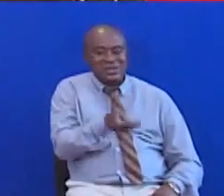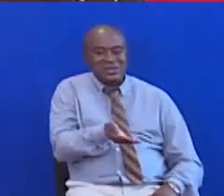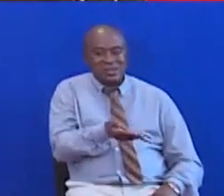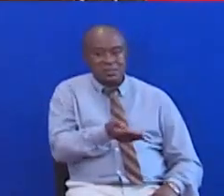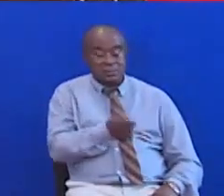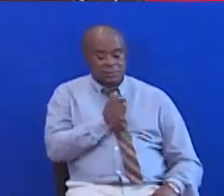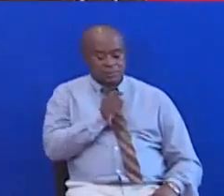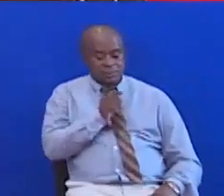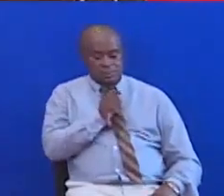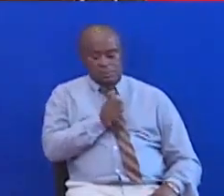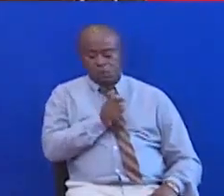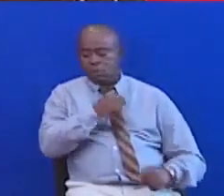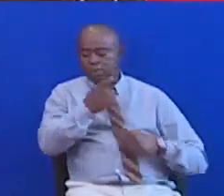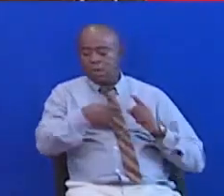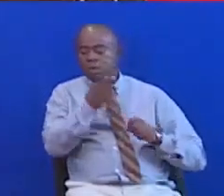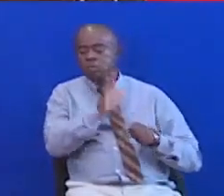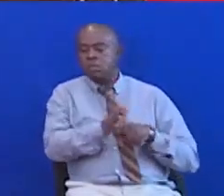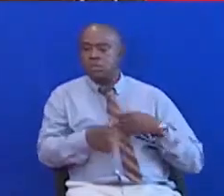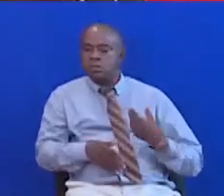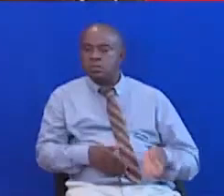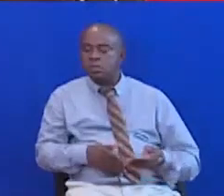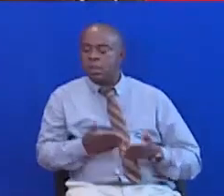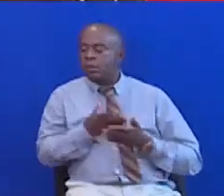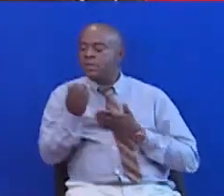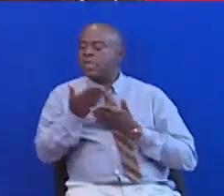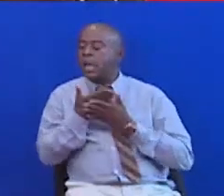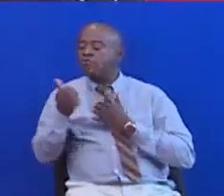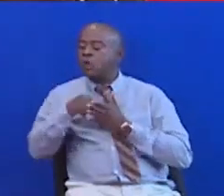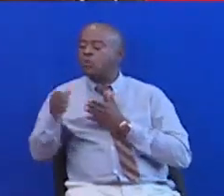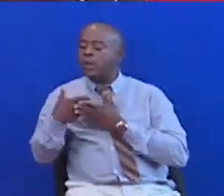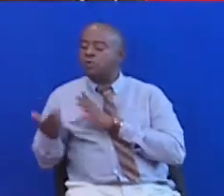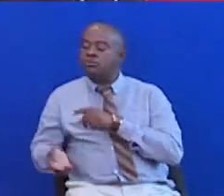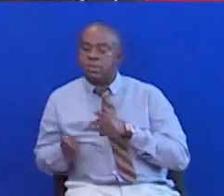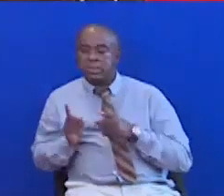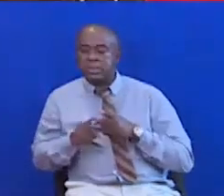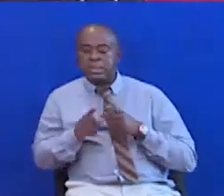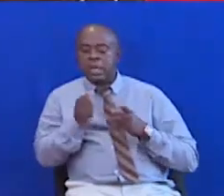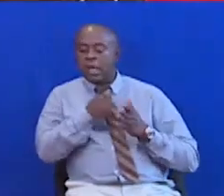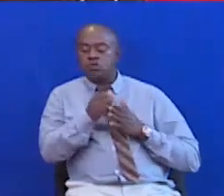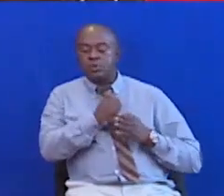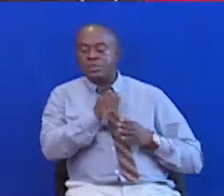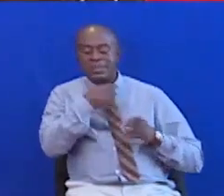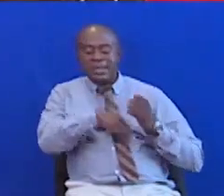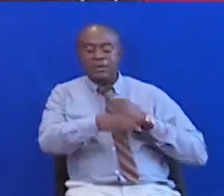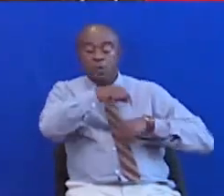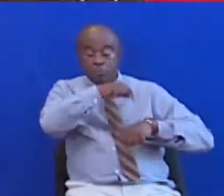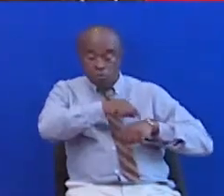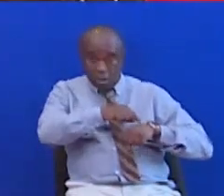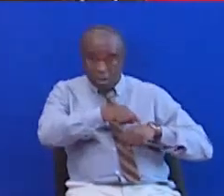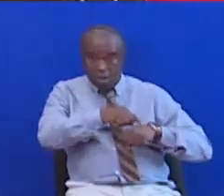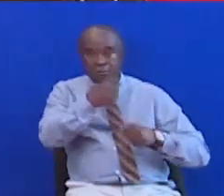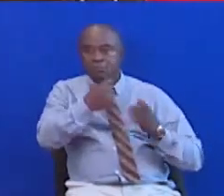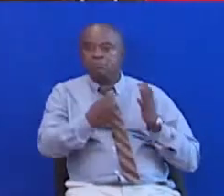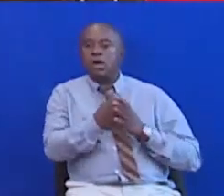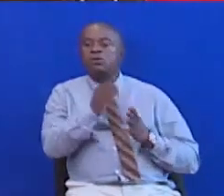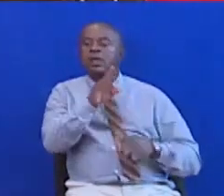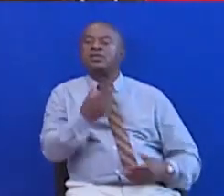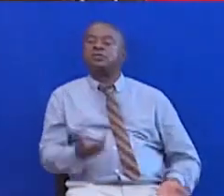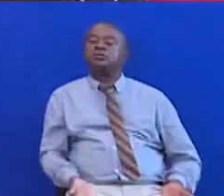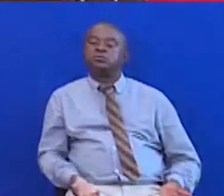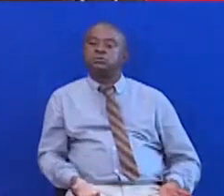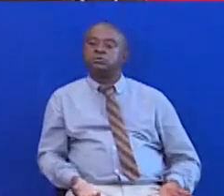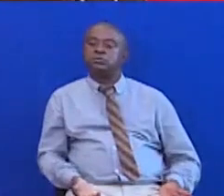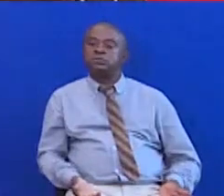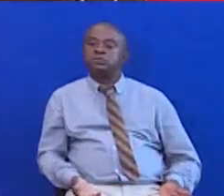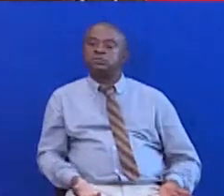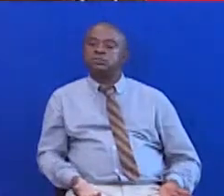kwanza, tunakuwa na projects nyingi, hatuna fedha za kulipa, hatulipwa kandarasi kwa wakati. Matokeo yake ni nini?